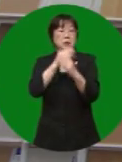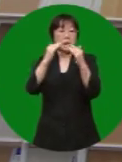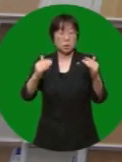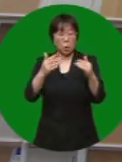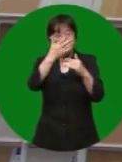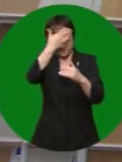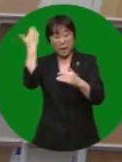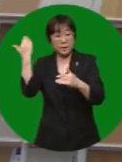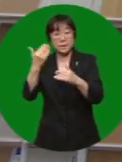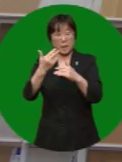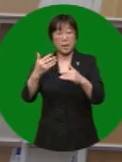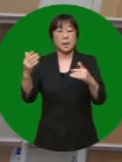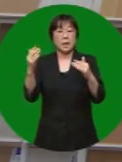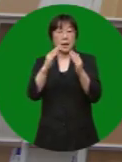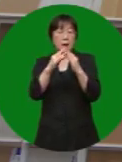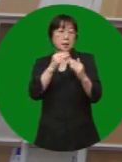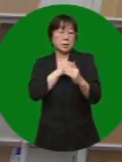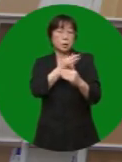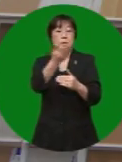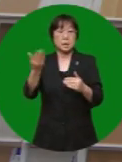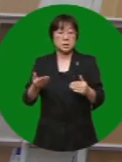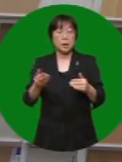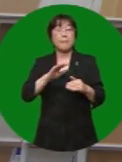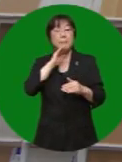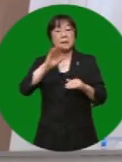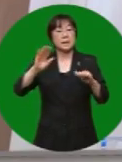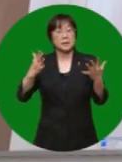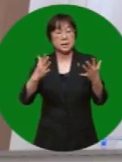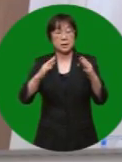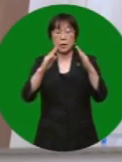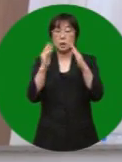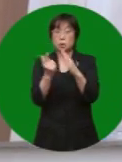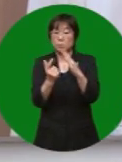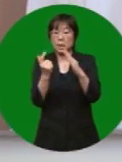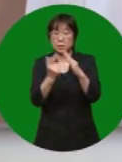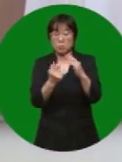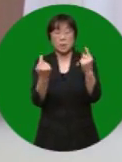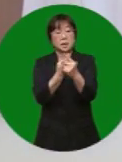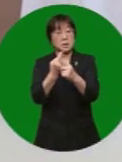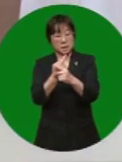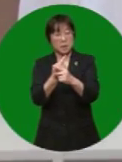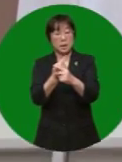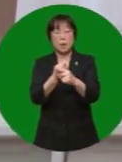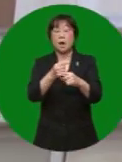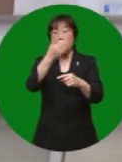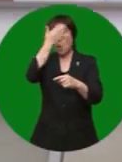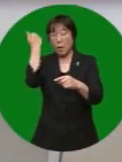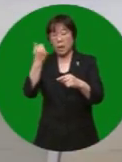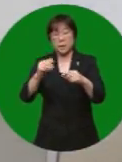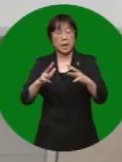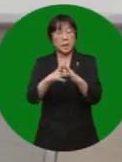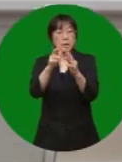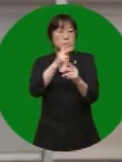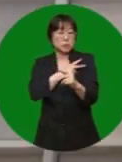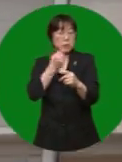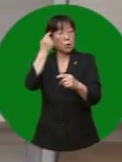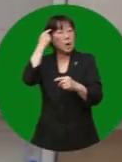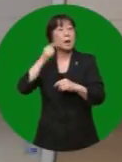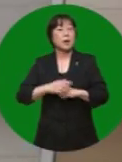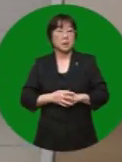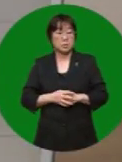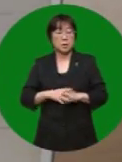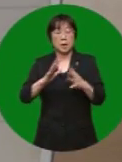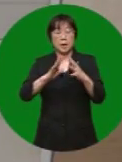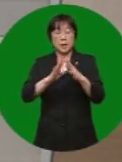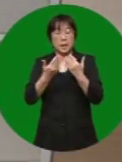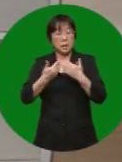手会員の皆さんと、待ったなし住まいの耐震化、若手建築士と考える県